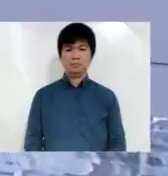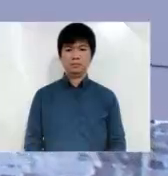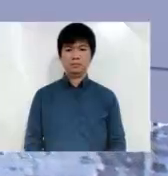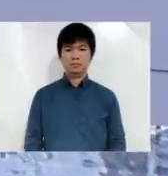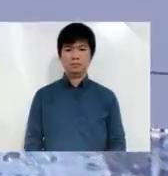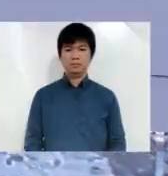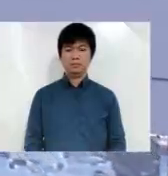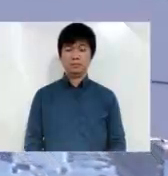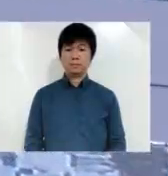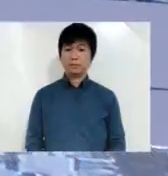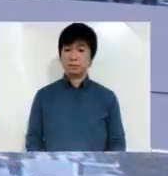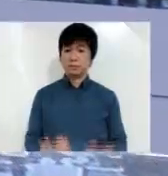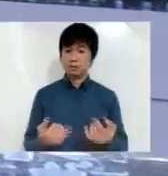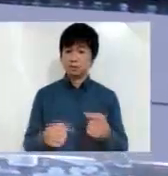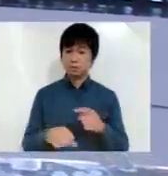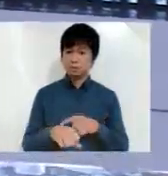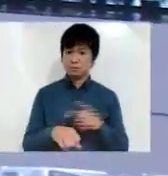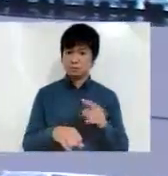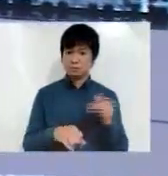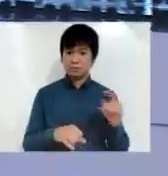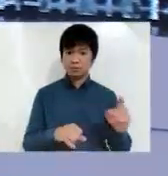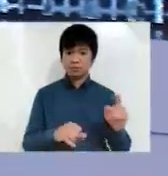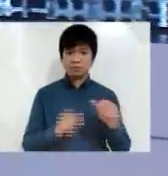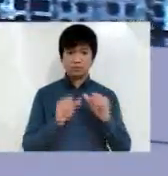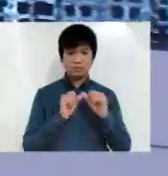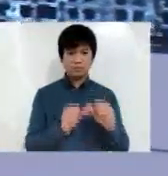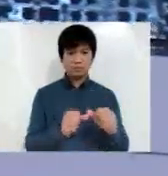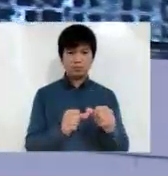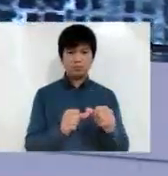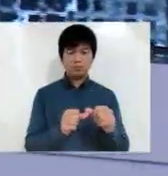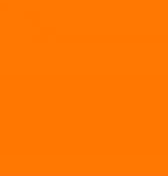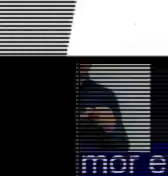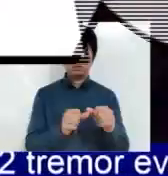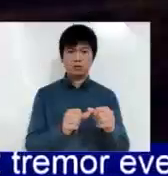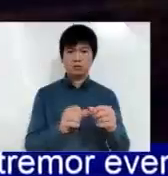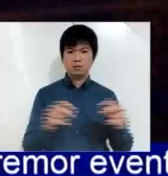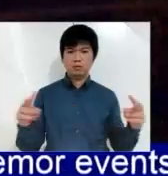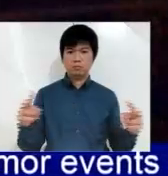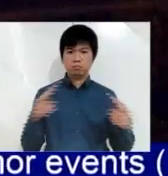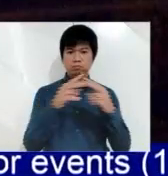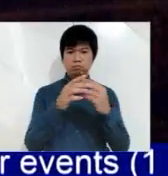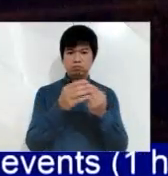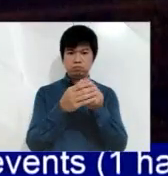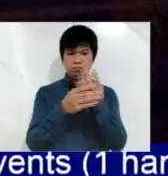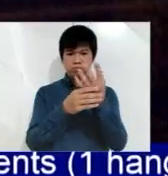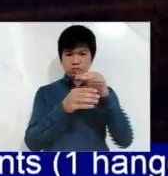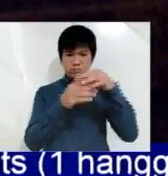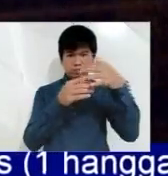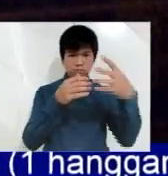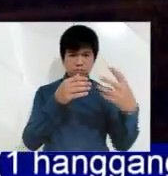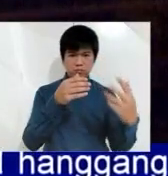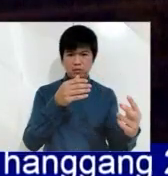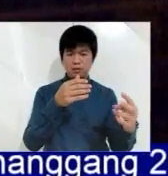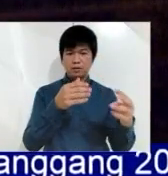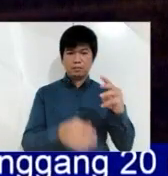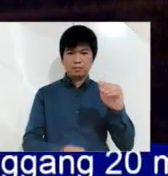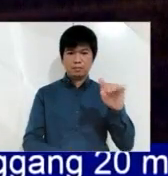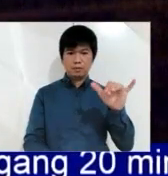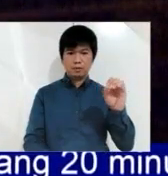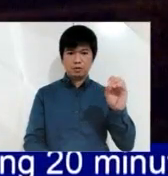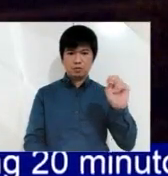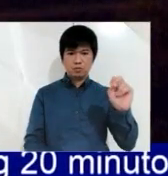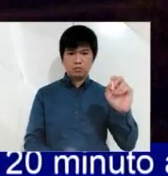Sa mga oras na ito, patuloy pong naglalabas ng lava ang Bulkang Mayon. Sa live video po na inyong